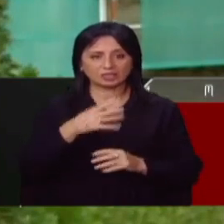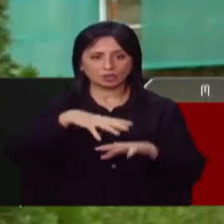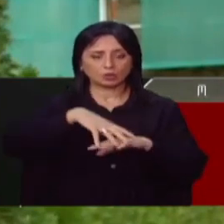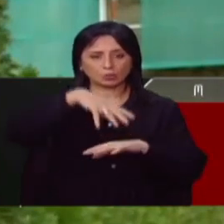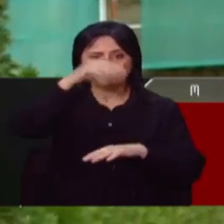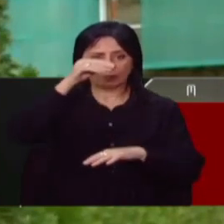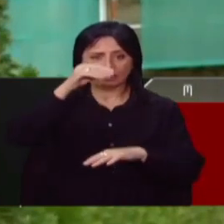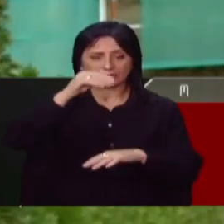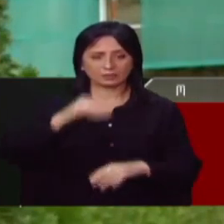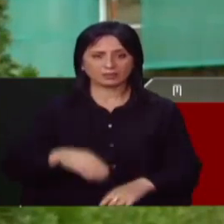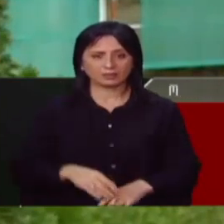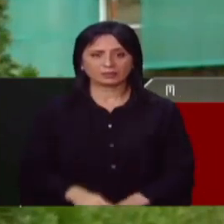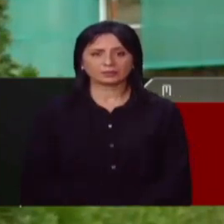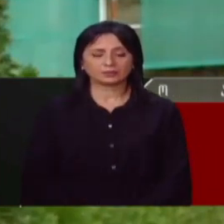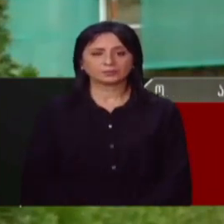გუმბათის